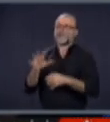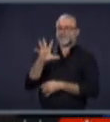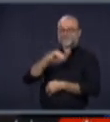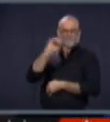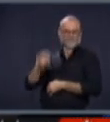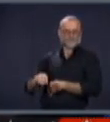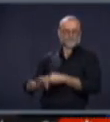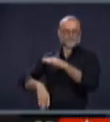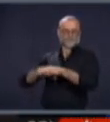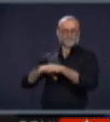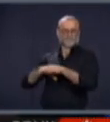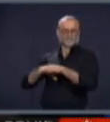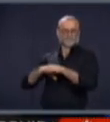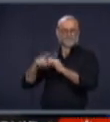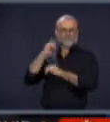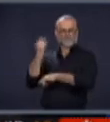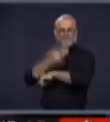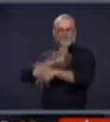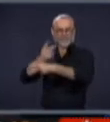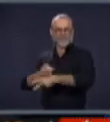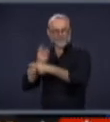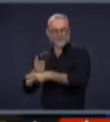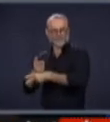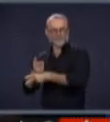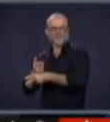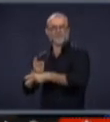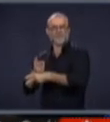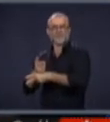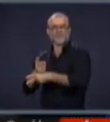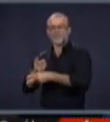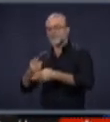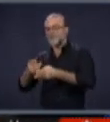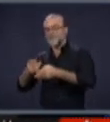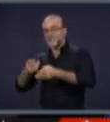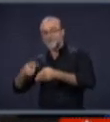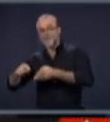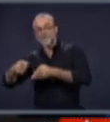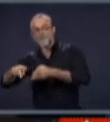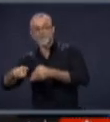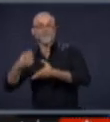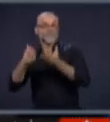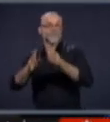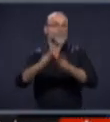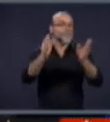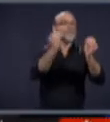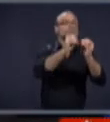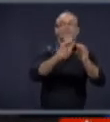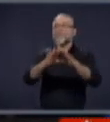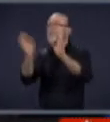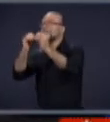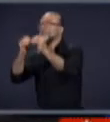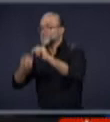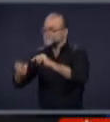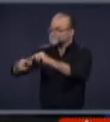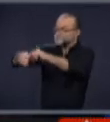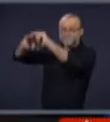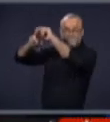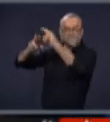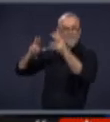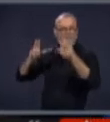il n'y aura que 50 % des places qui seront occupées, mais dans les semaines qui suivront,